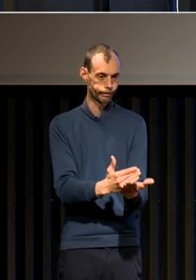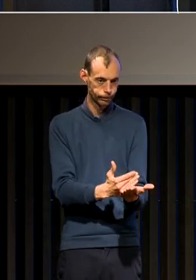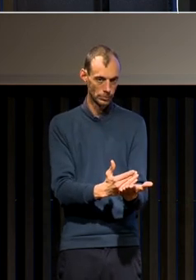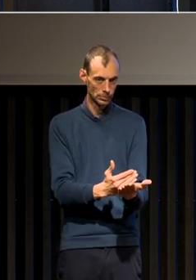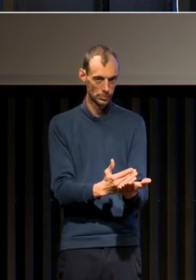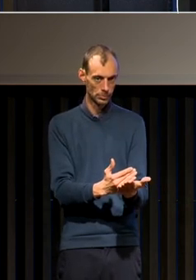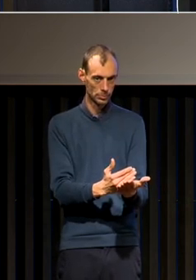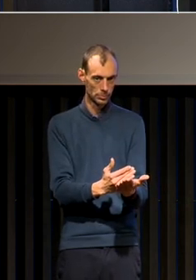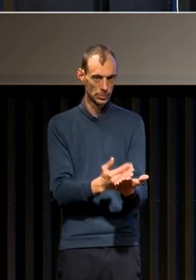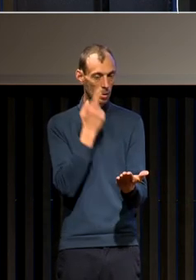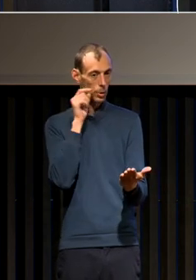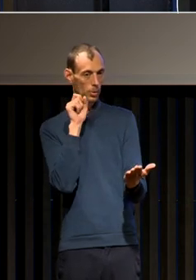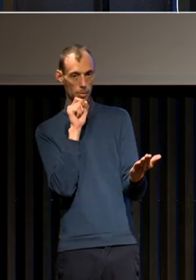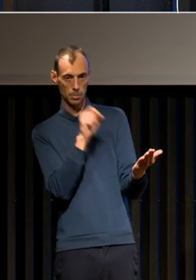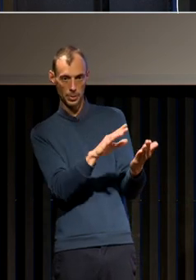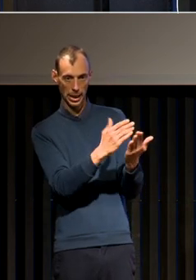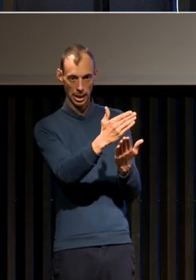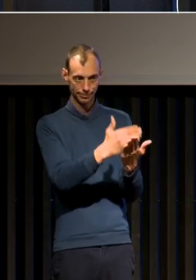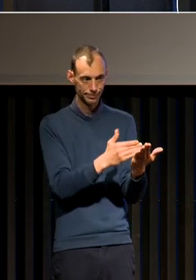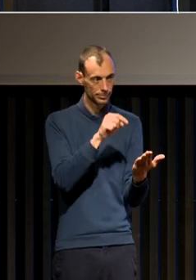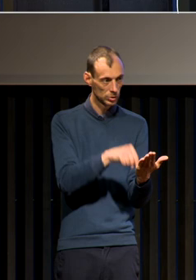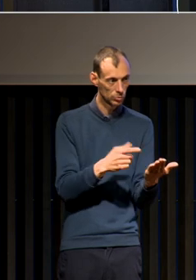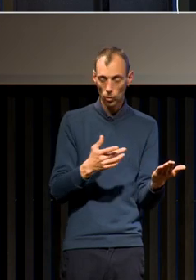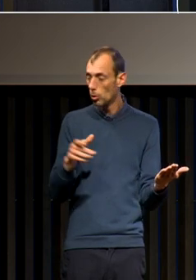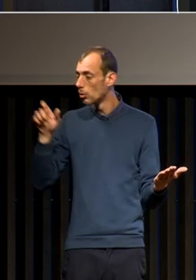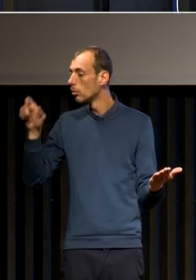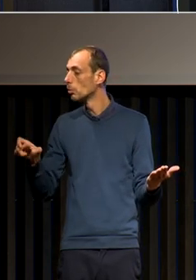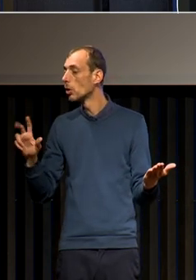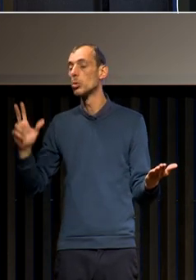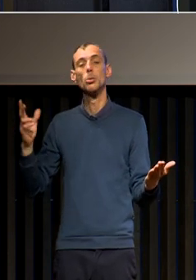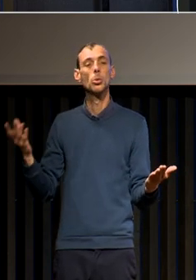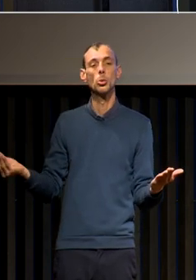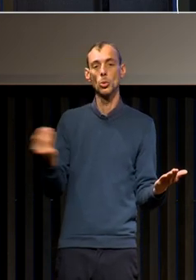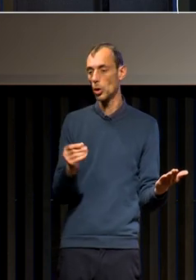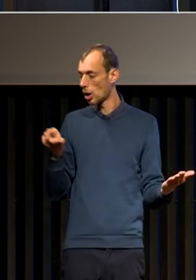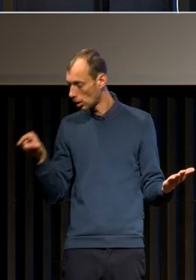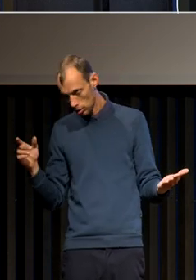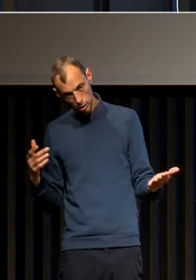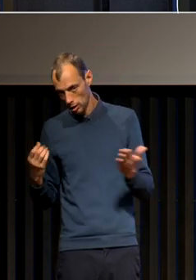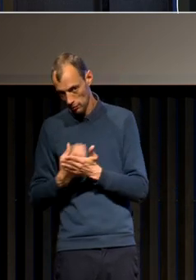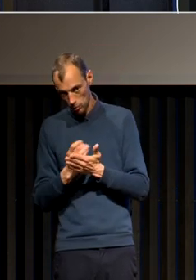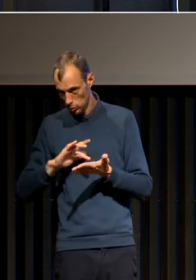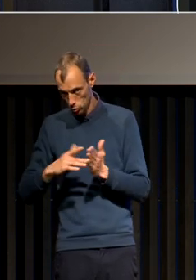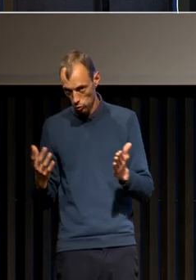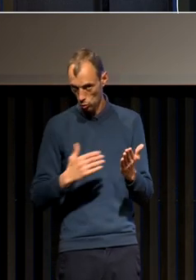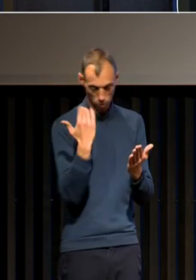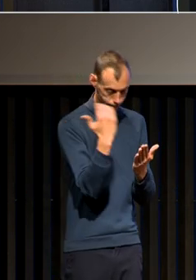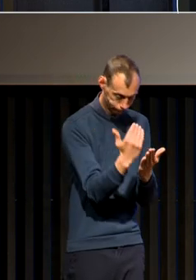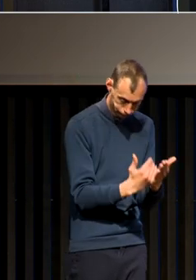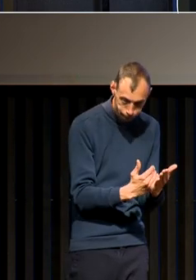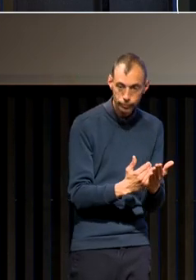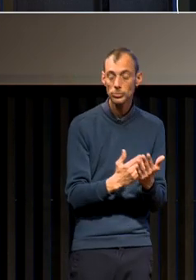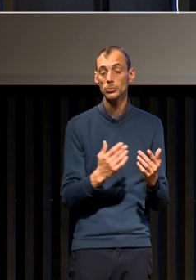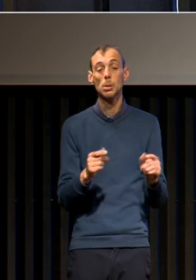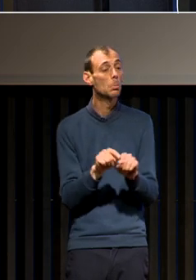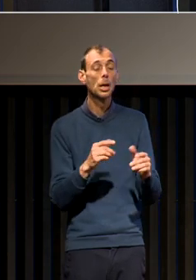les informations demandées sur le tiers donneur, sur les enfants issus du don, c'est-à-dire les identités,